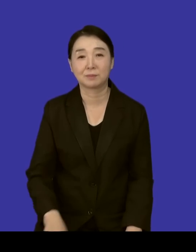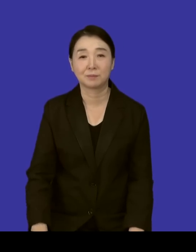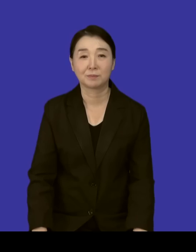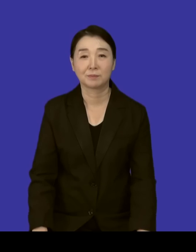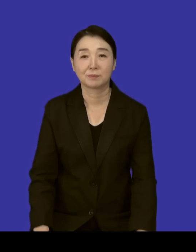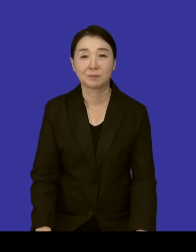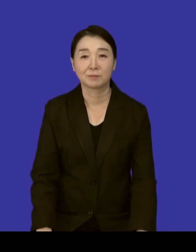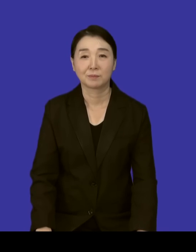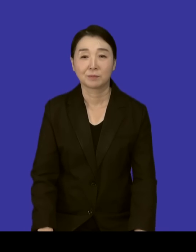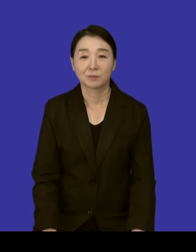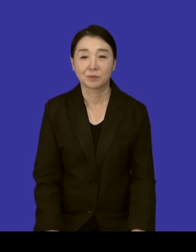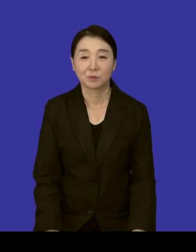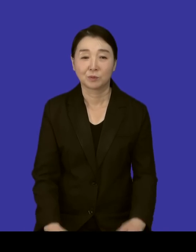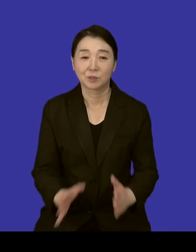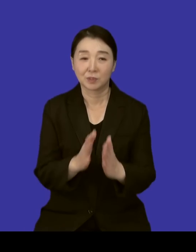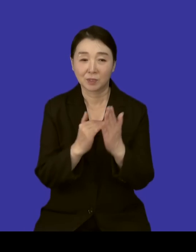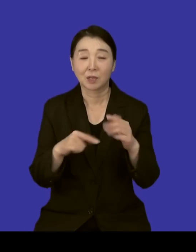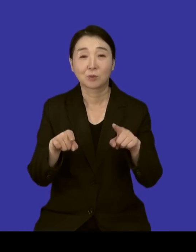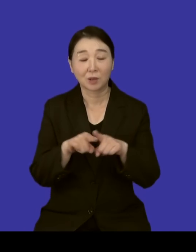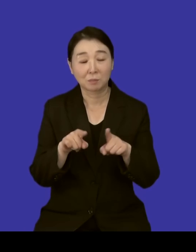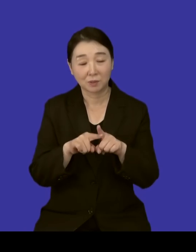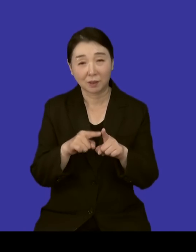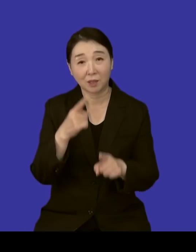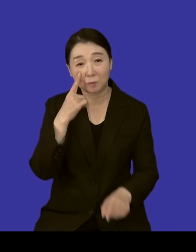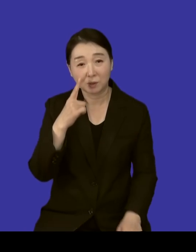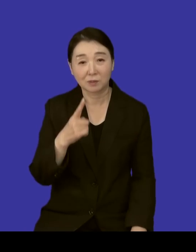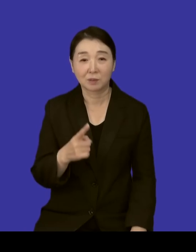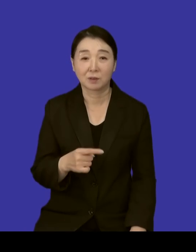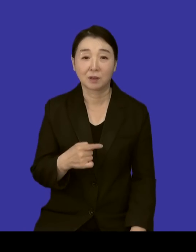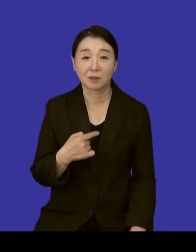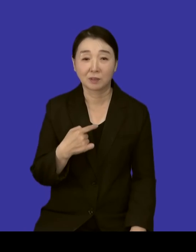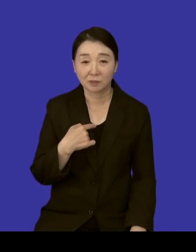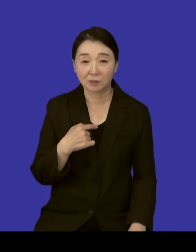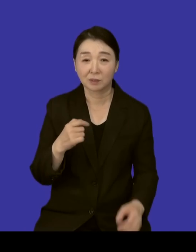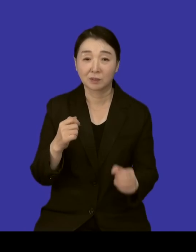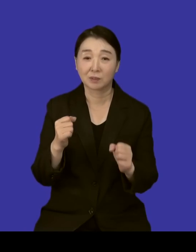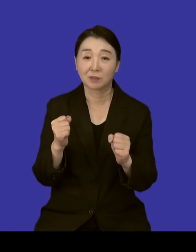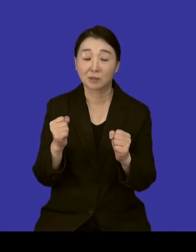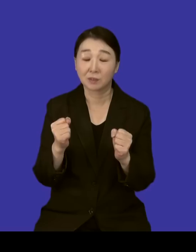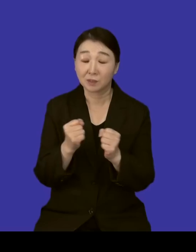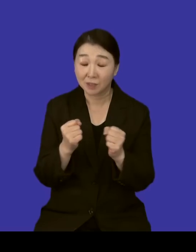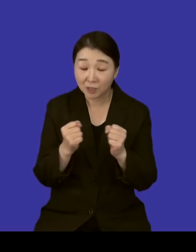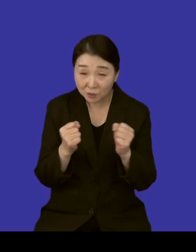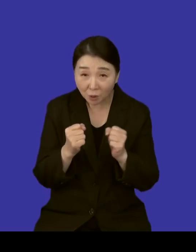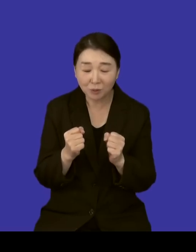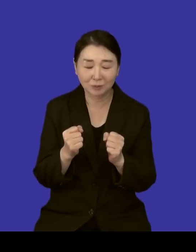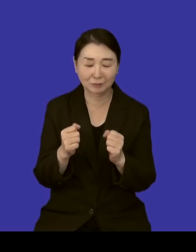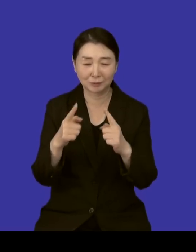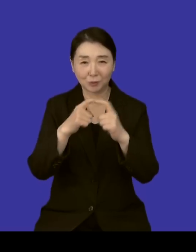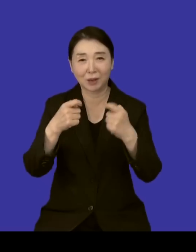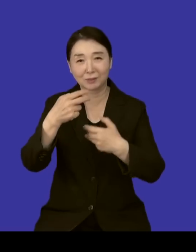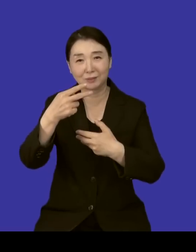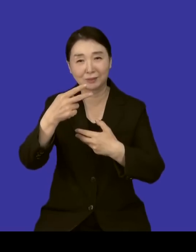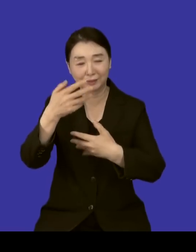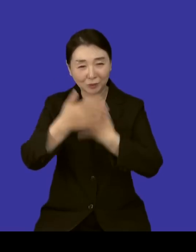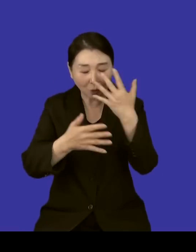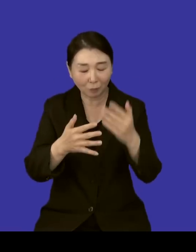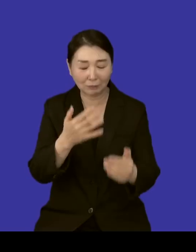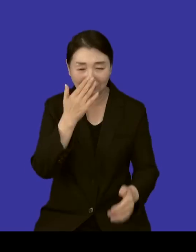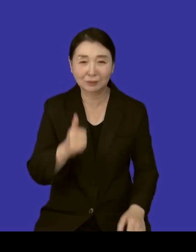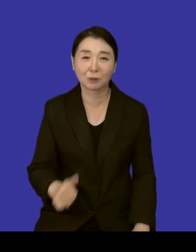저희도 네. 가족들과 함께 저는 네, 이제 네, 네. 겨울왕국 지겹거든요. 네. 뭘 겨울왕국만 봐가지고. 아니, 근데 애가 이제 많이 컸는데 아직도